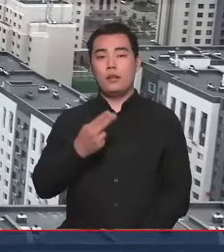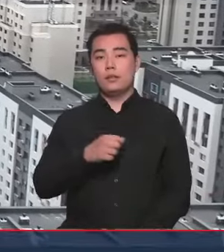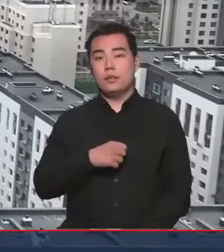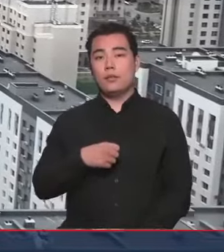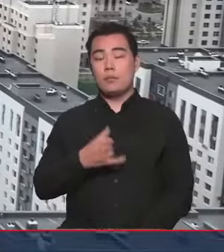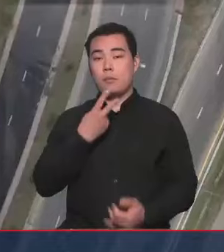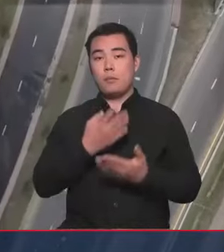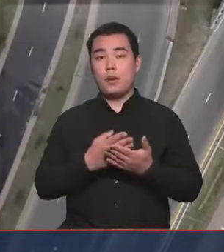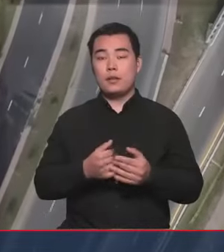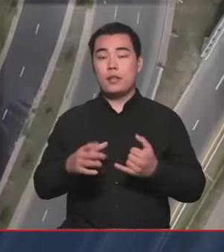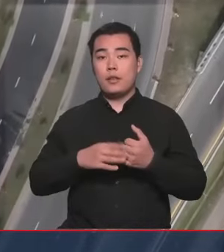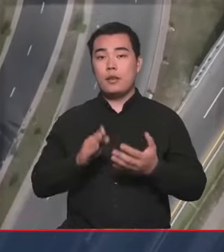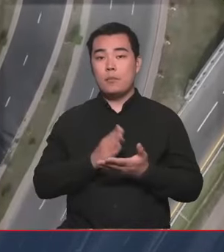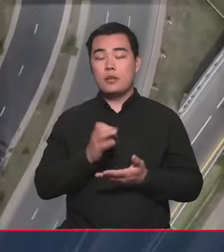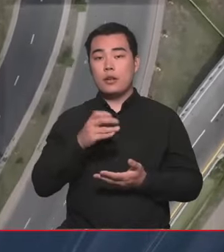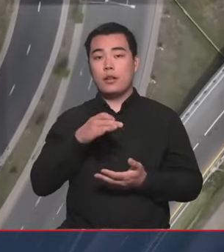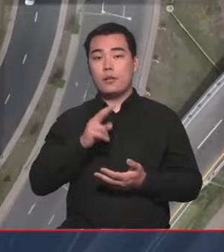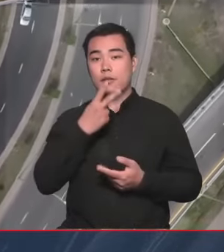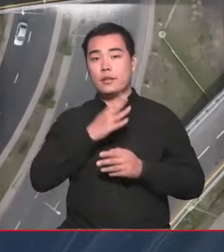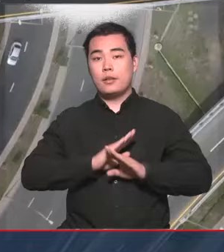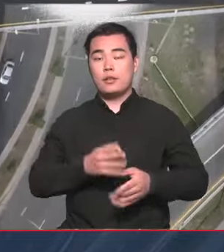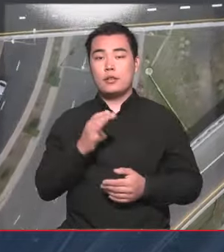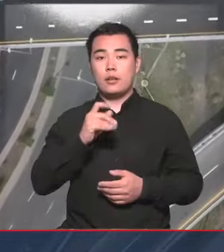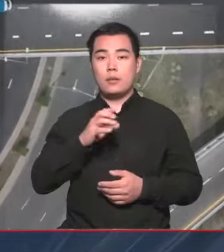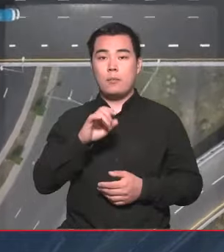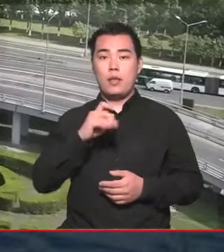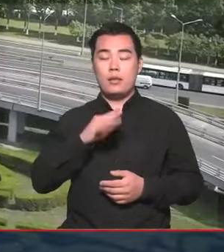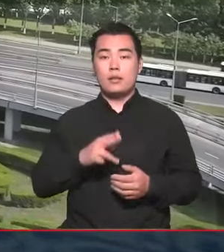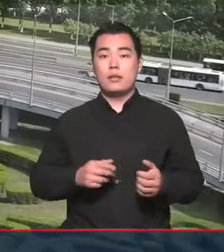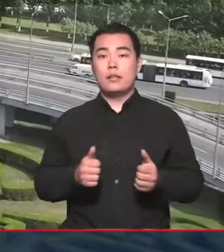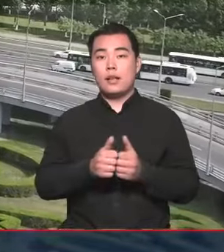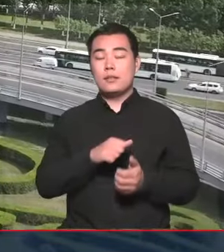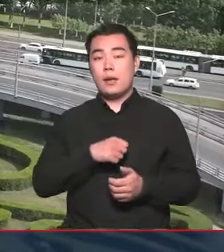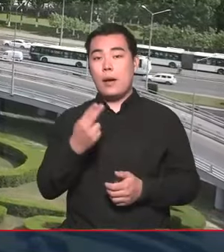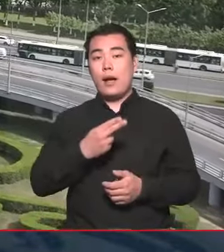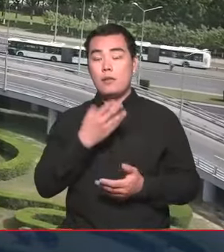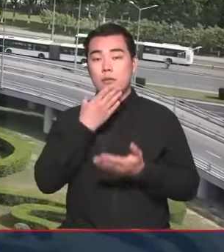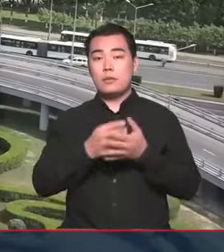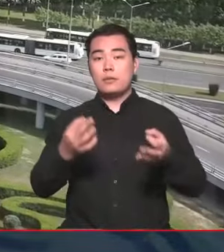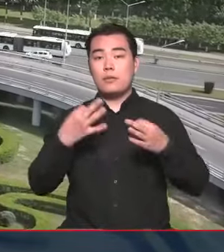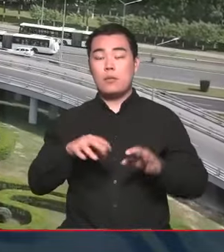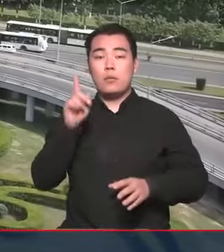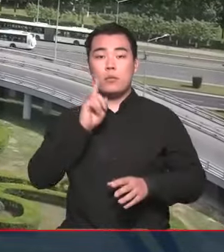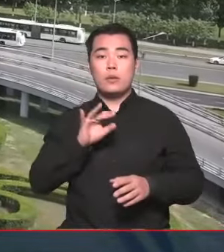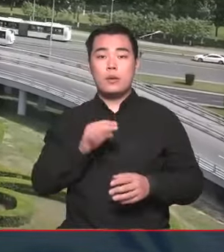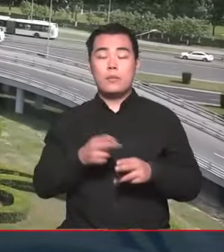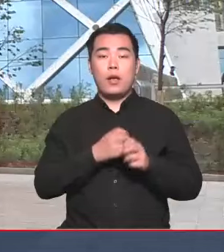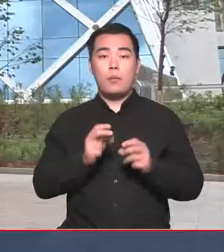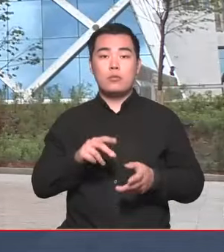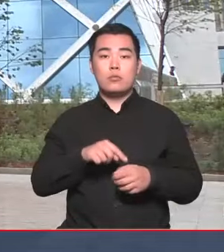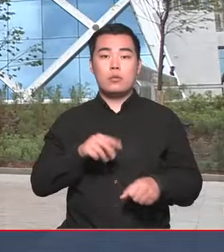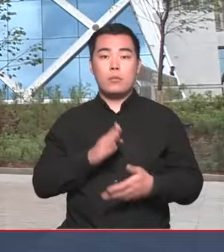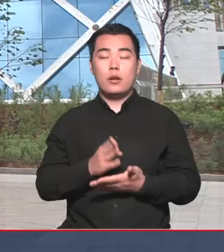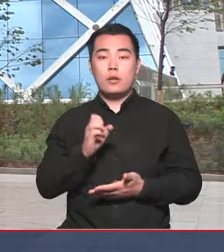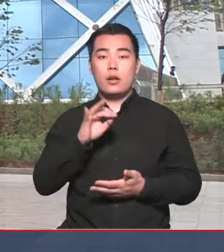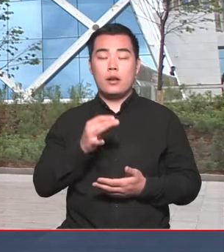алаңсыз ақылдасатын алаң, жаһандағы шырғалаңға қарамастан шығыс пен батыс көшбасшылары елордада өздерін еркін, ыңғайлы әрі қауіпсіз сезінеді.